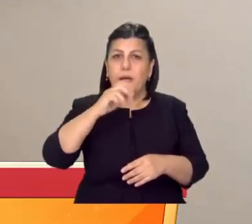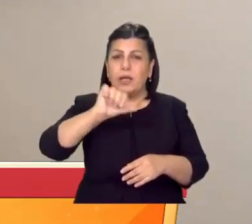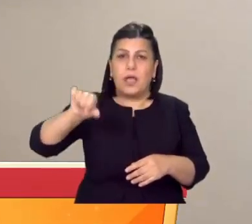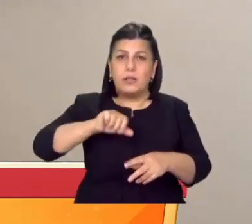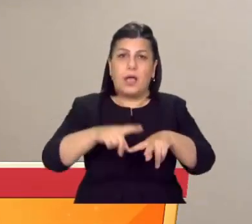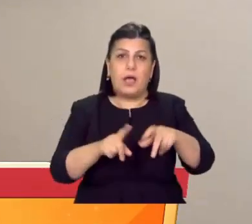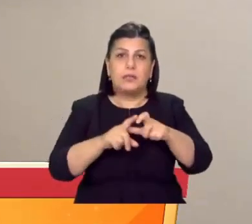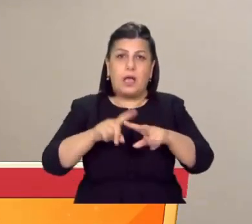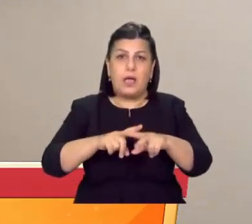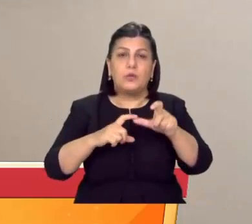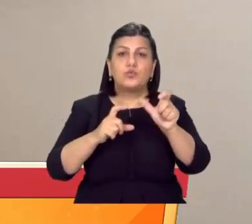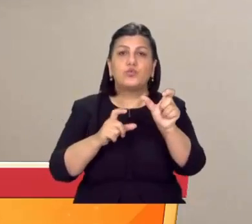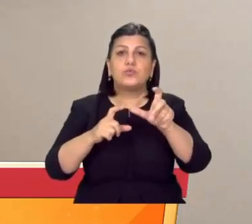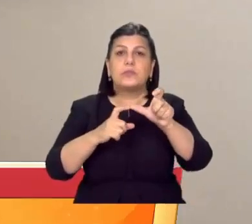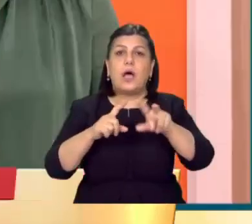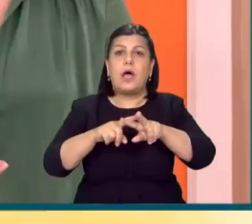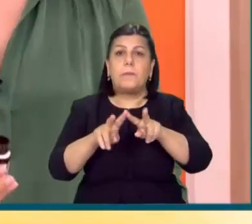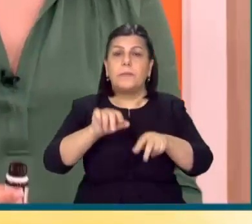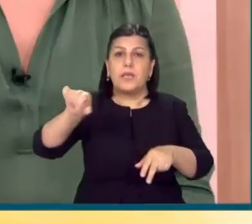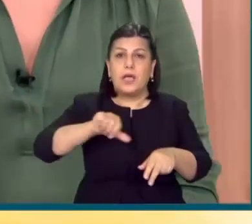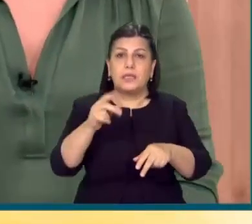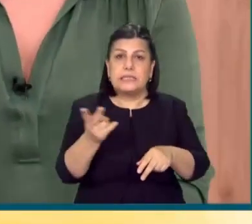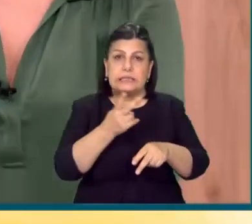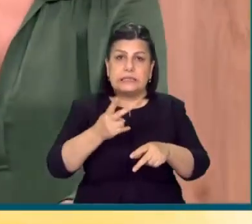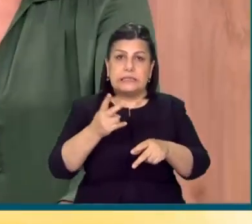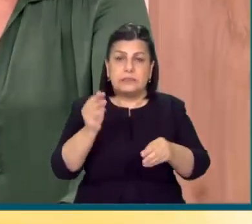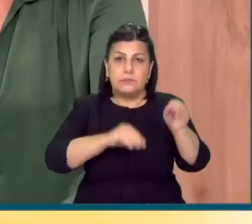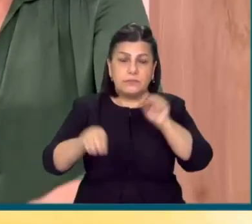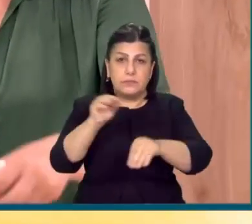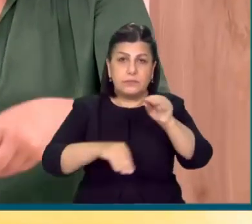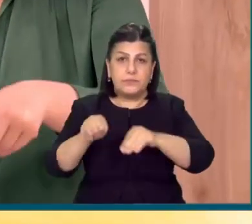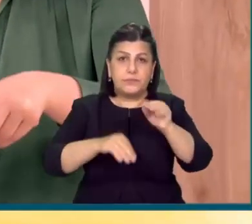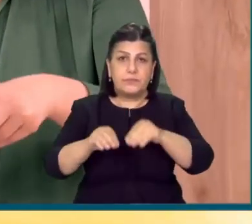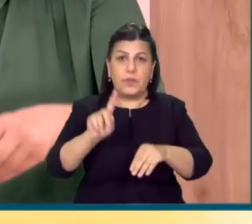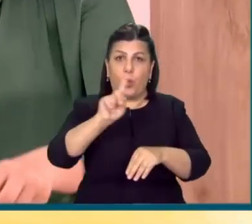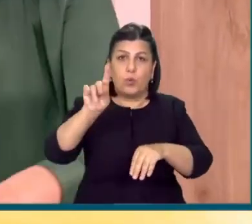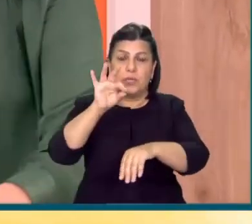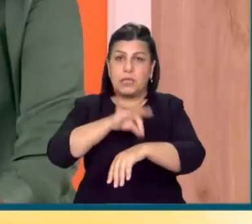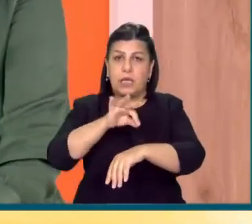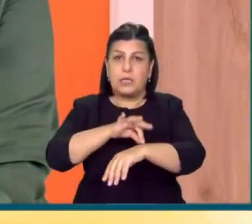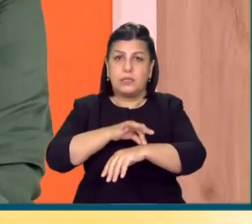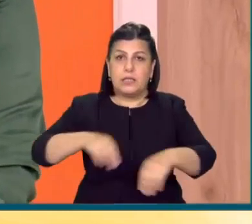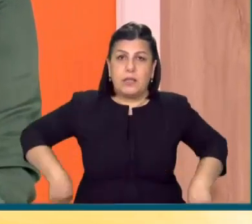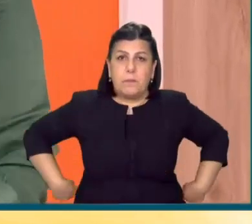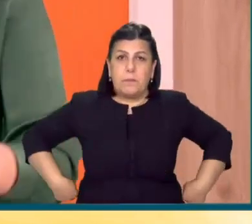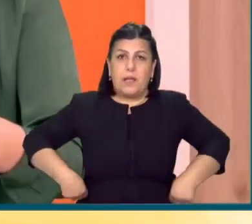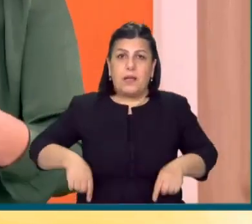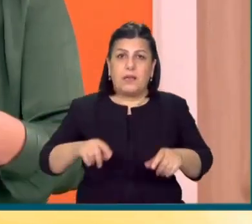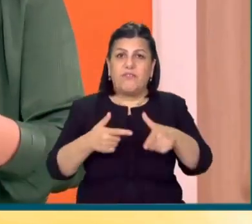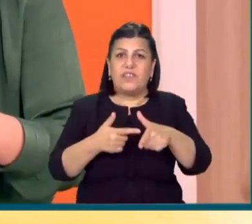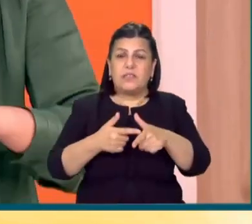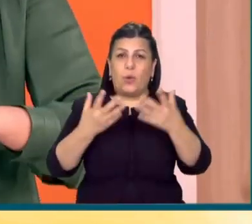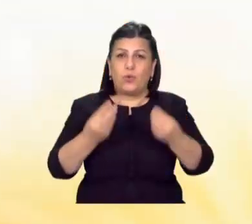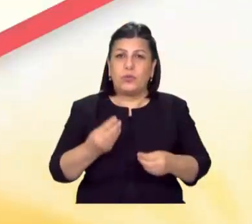yağı ve susam yağıdır. Bunun ikisini karıştırıyorsunuz. 10 dakika bel fıtığının olduğu